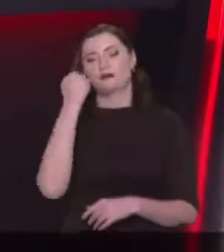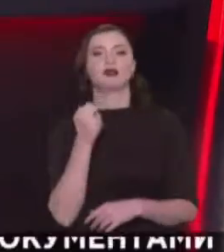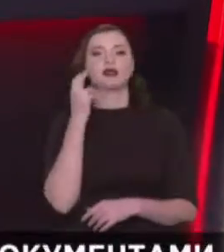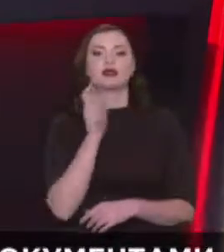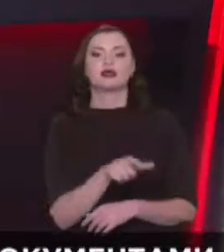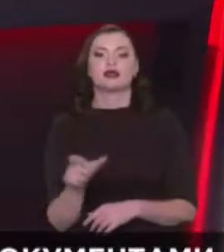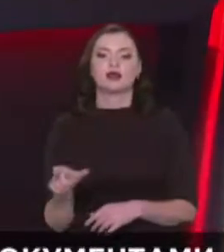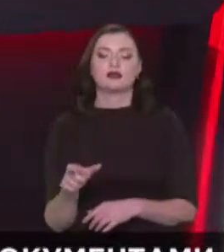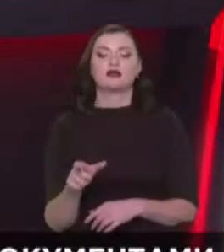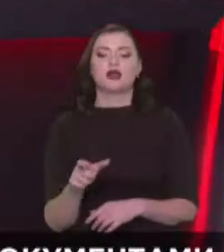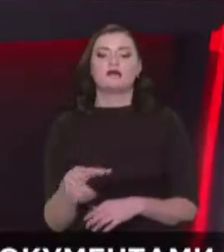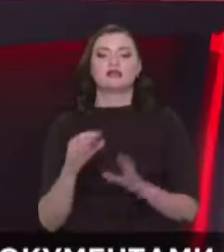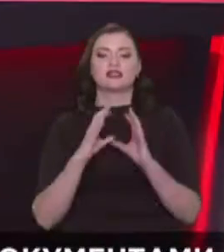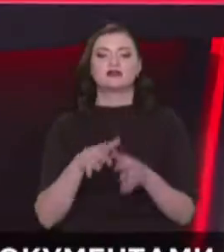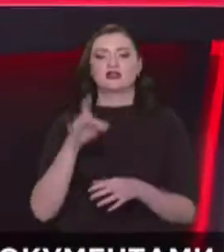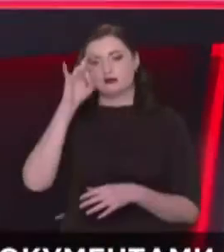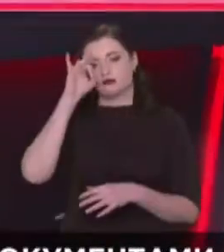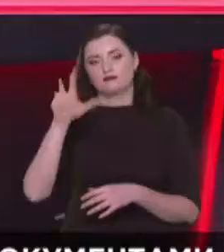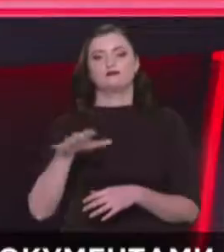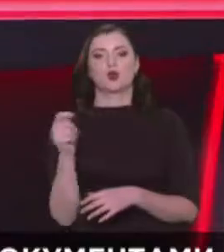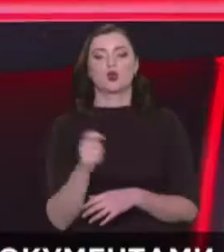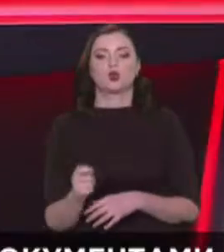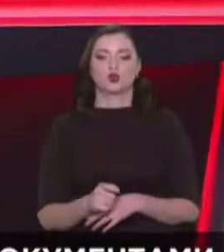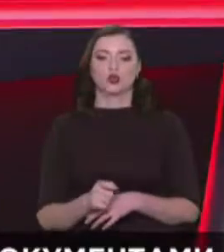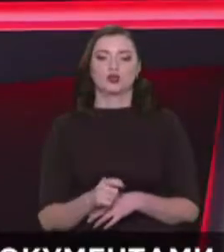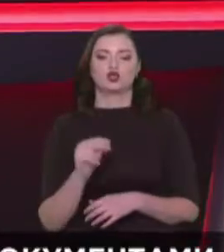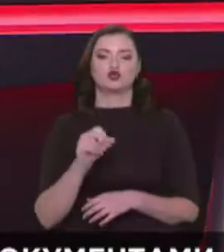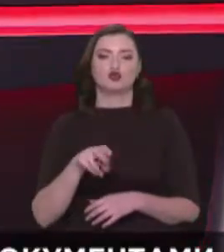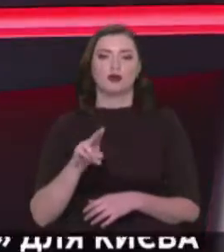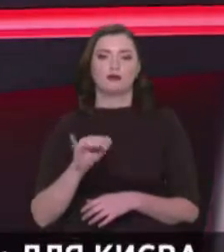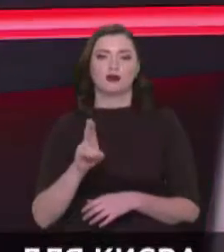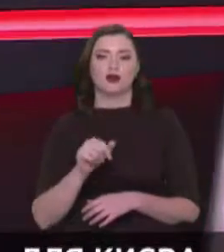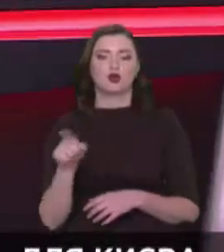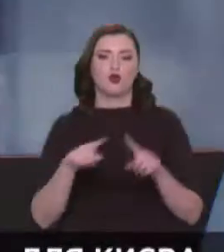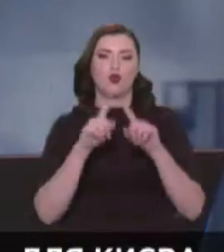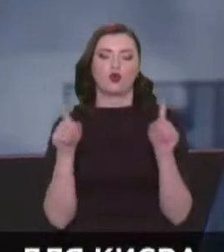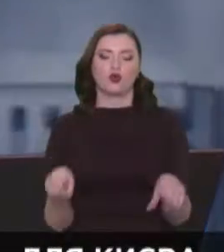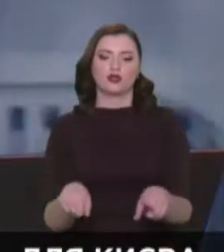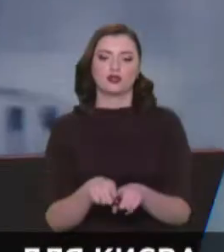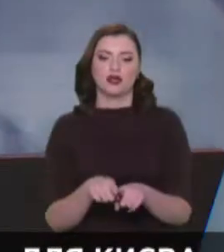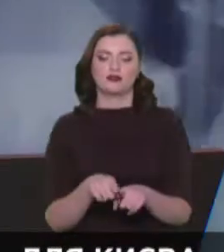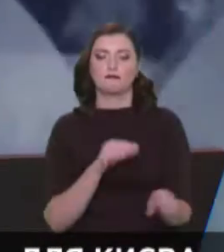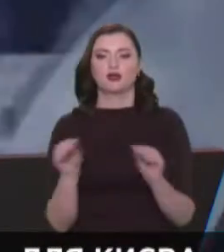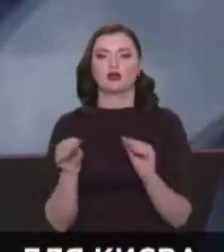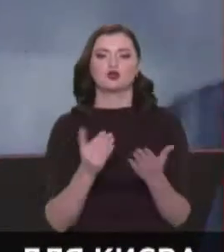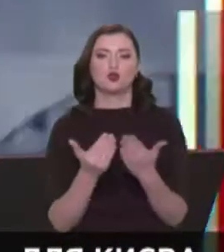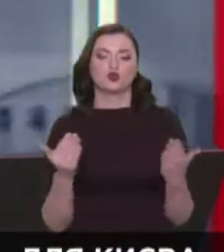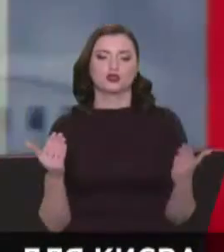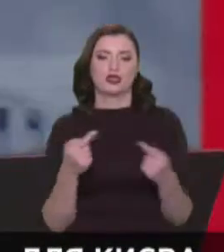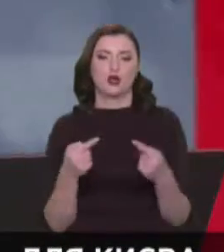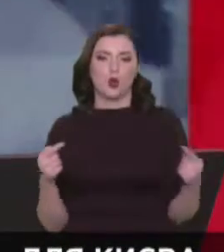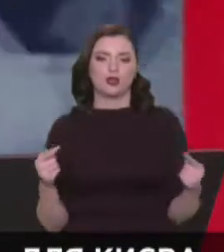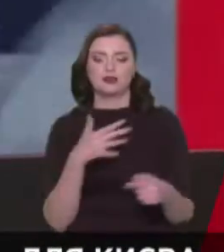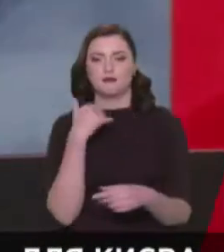киянина, всесвітньо відомого художника-імпресіоніста Сергія Чепика. Його картини, до речі, прикрашають музейні колекції і